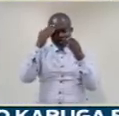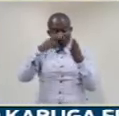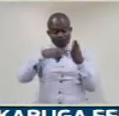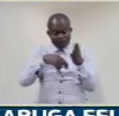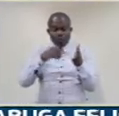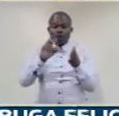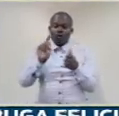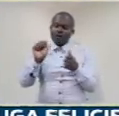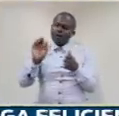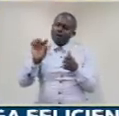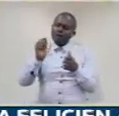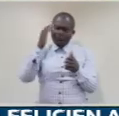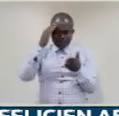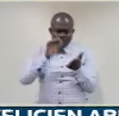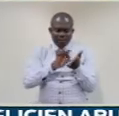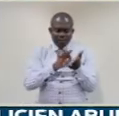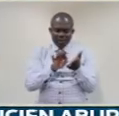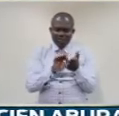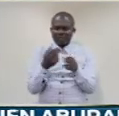kwandika. N'ejo bundi